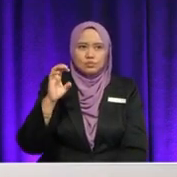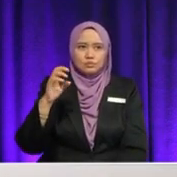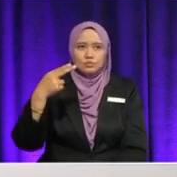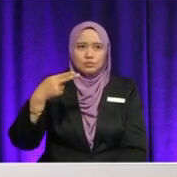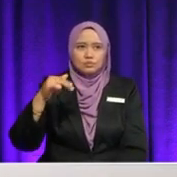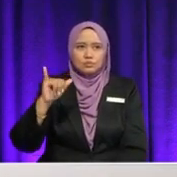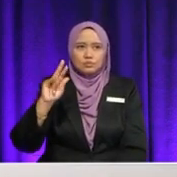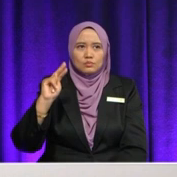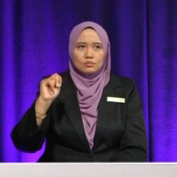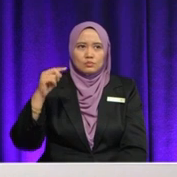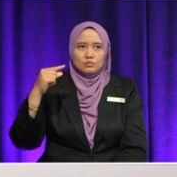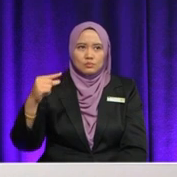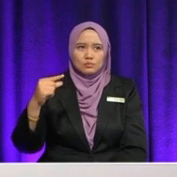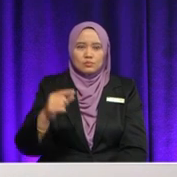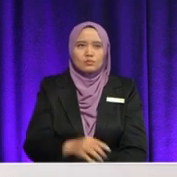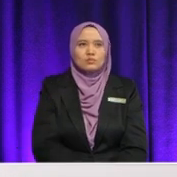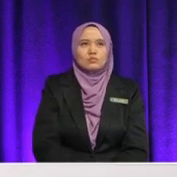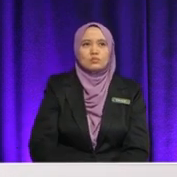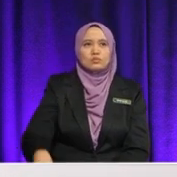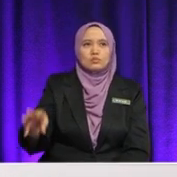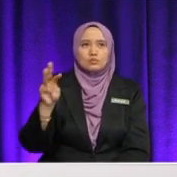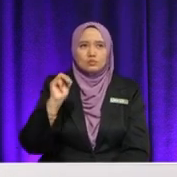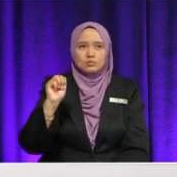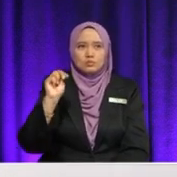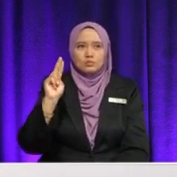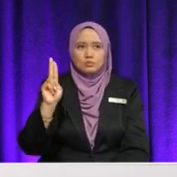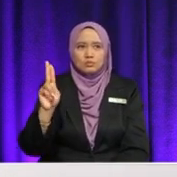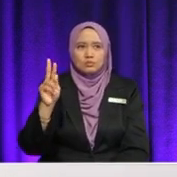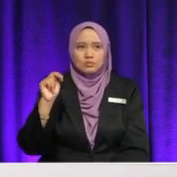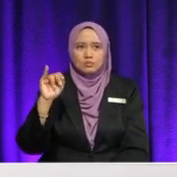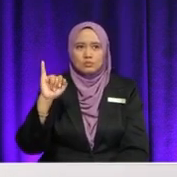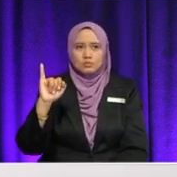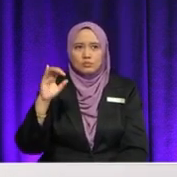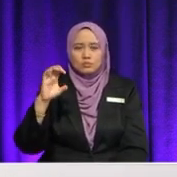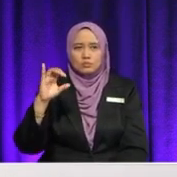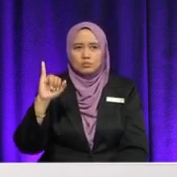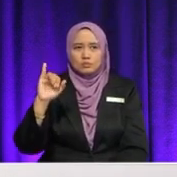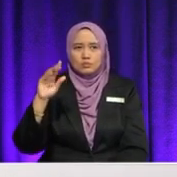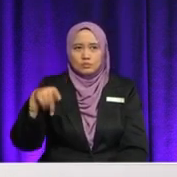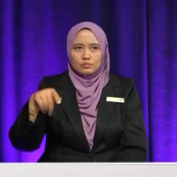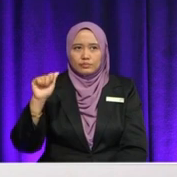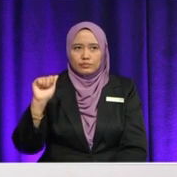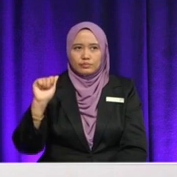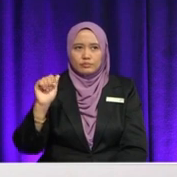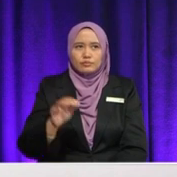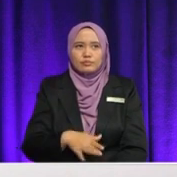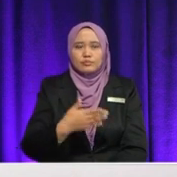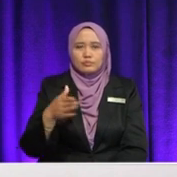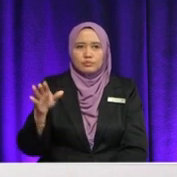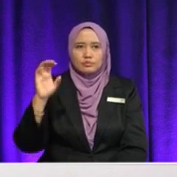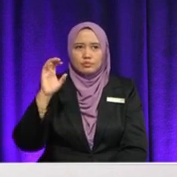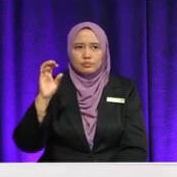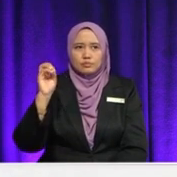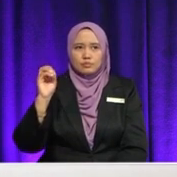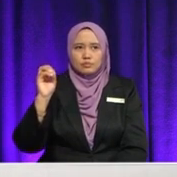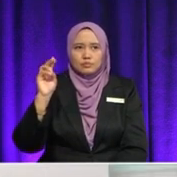pertama bagi kawasan terhadap saja Ahmad sampai kawasan yaitu kawasan kucing manis Ipul konsol Atau